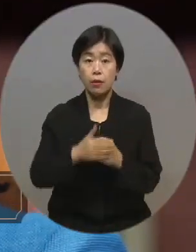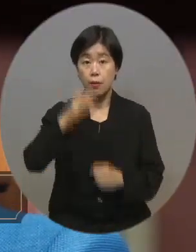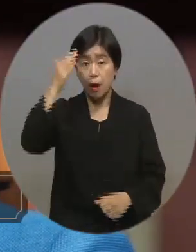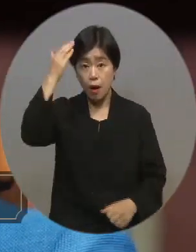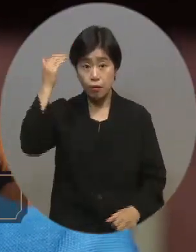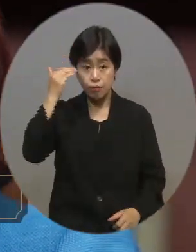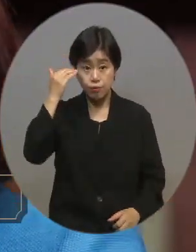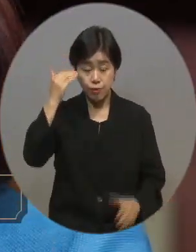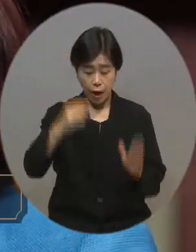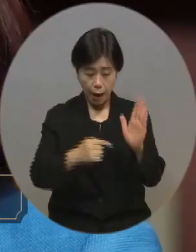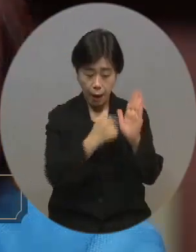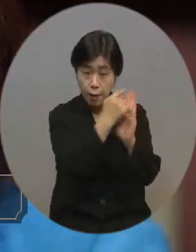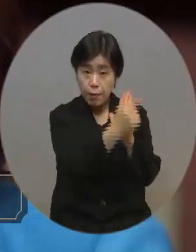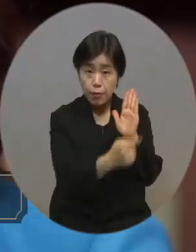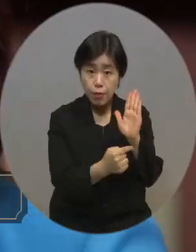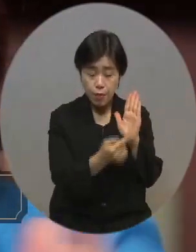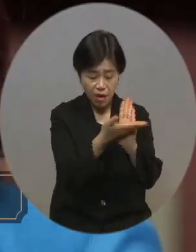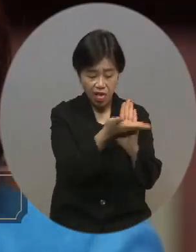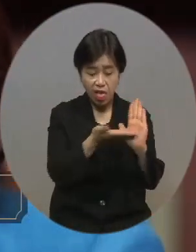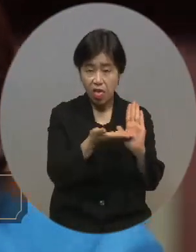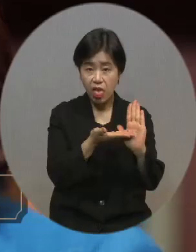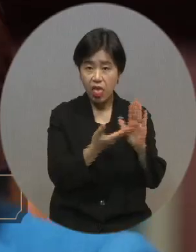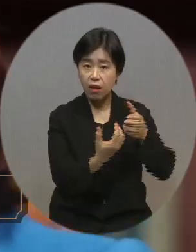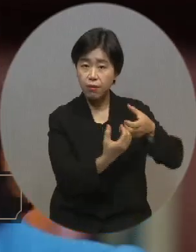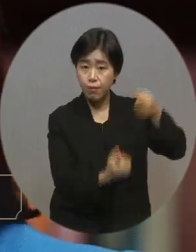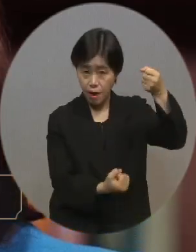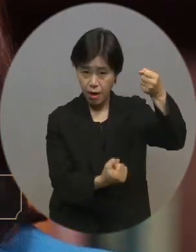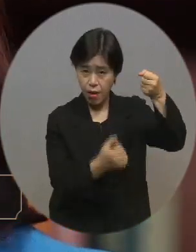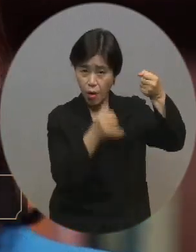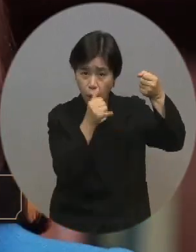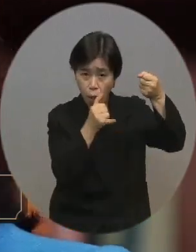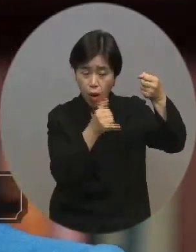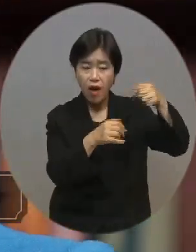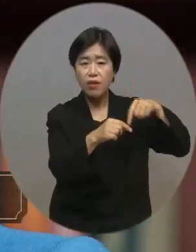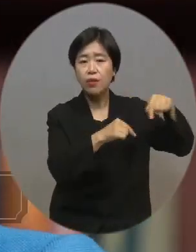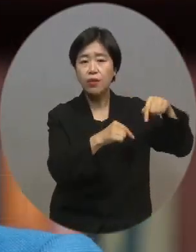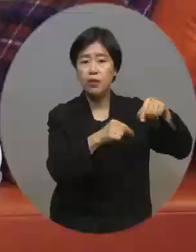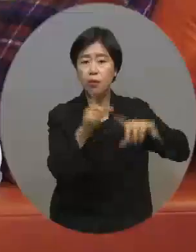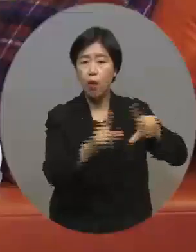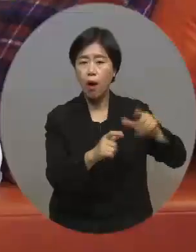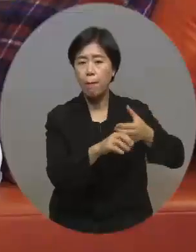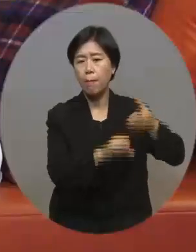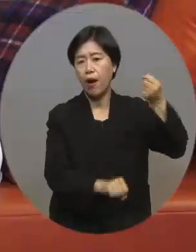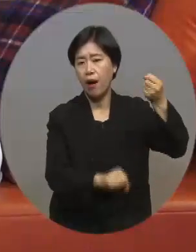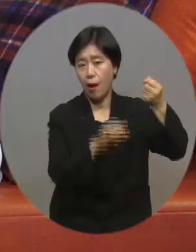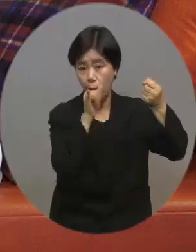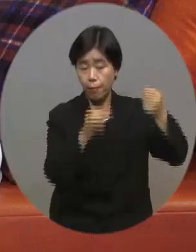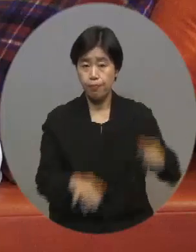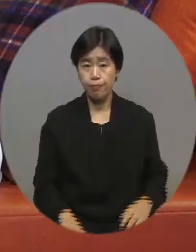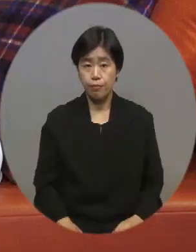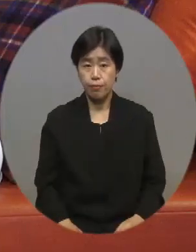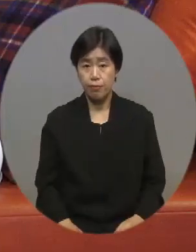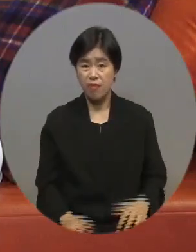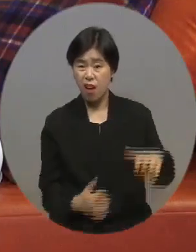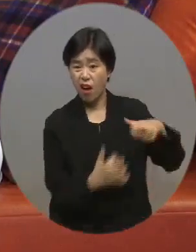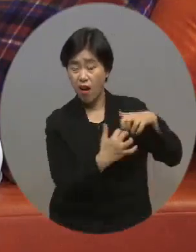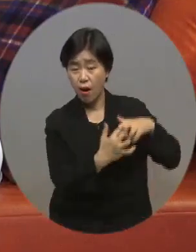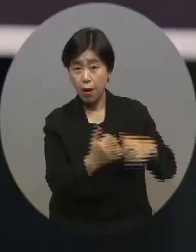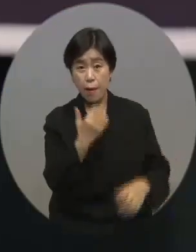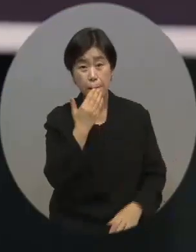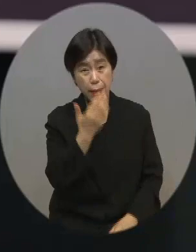땅 안에서 두 개의 이념, 뭐 두 개의 체제가 있다는 것은 굉장히 위험하다. 그래도 무력 충돌 가능성이 높아지지